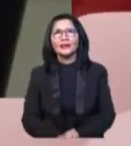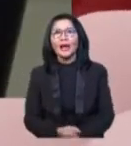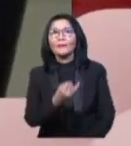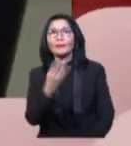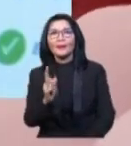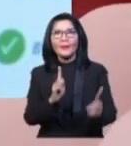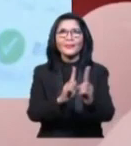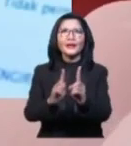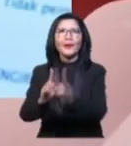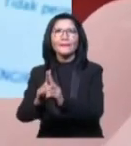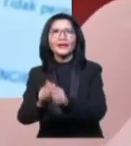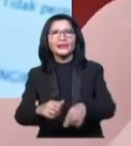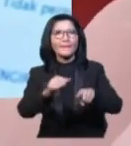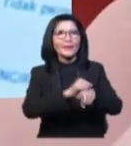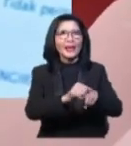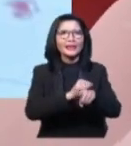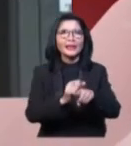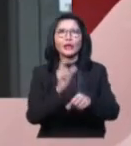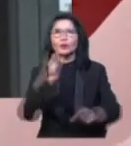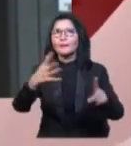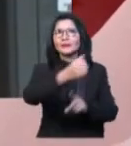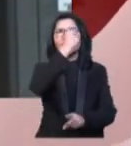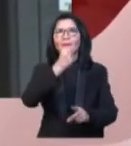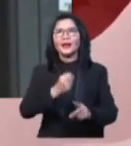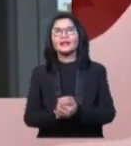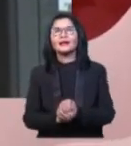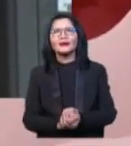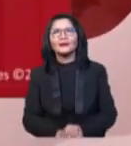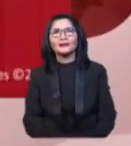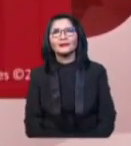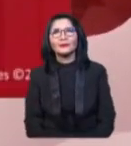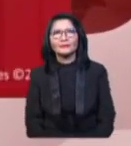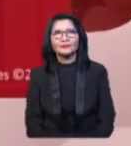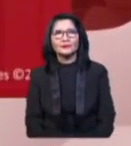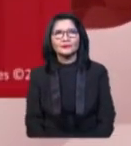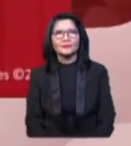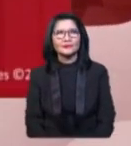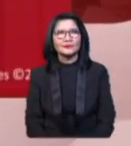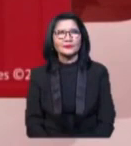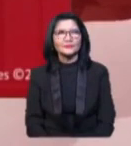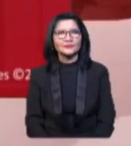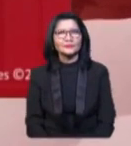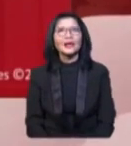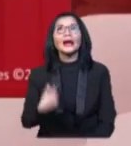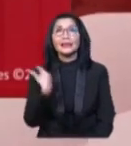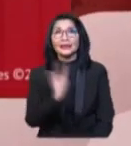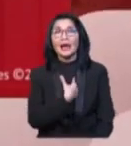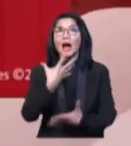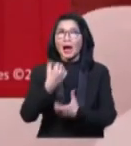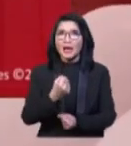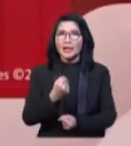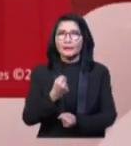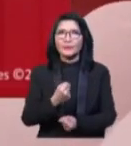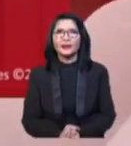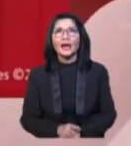Sejumlah pendampingan dan pelatihan dilakukan demi mencapai target ini. Ini memang Pak Presiden tadi sudah arahkan,